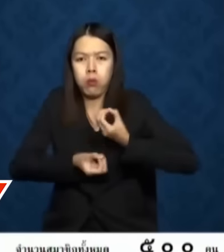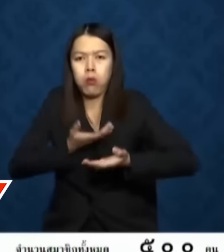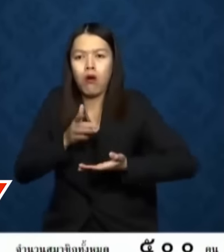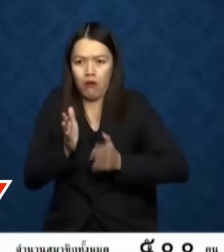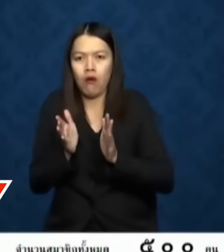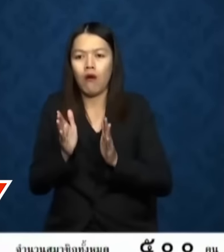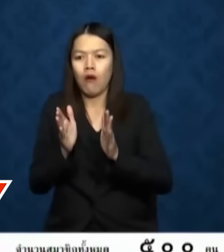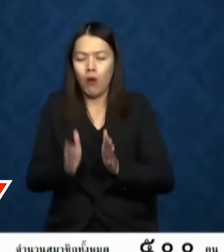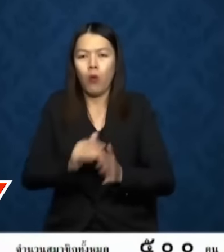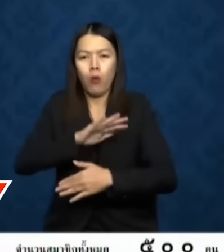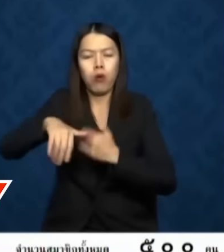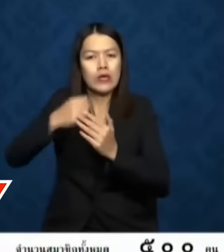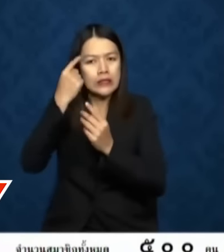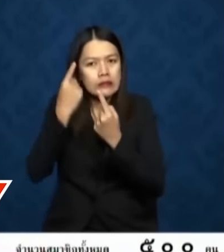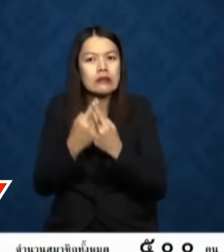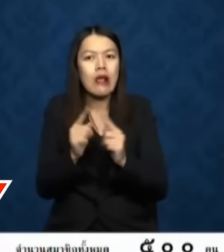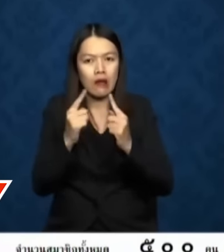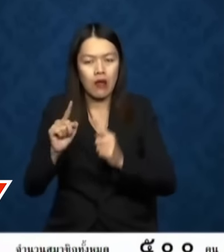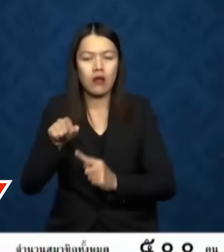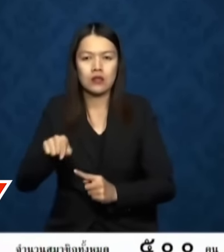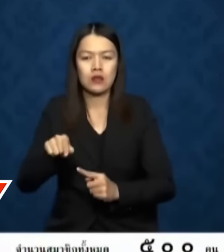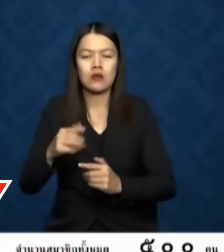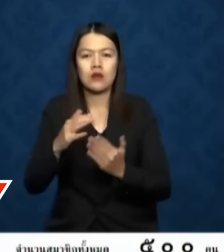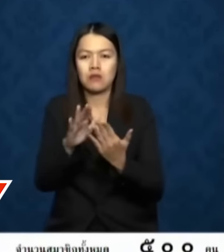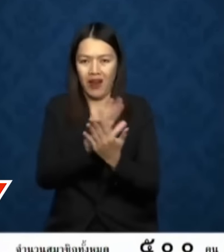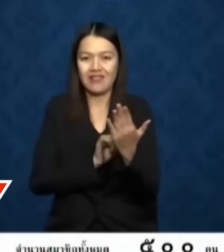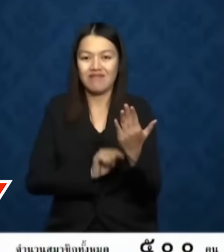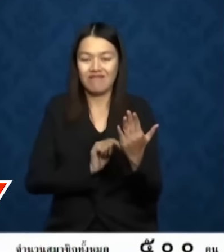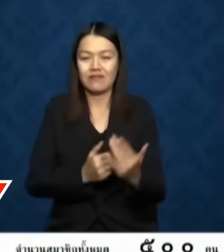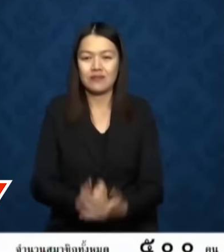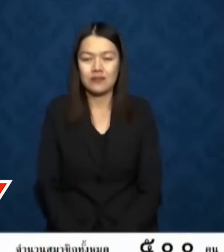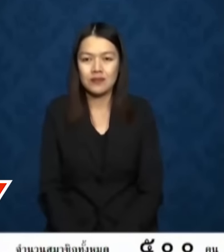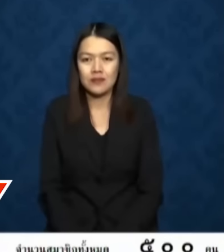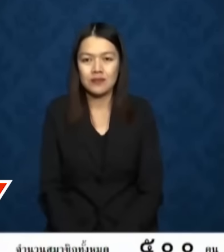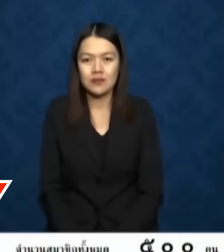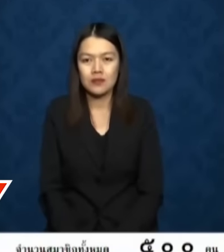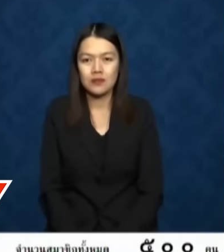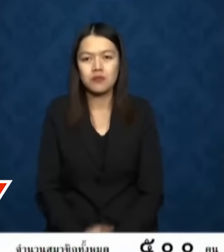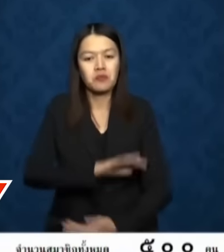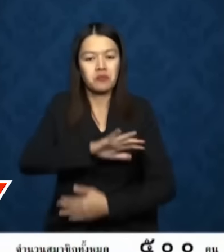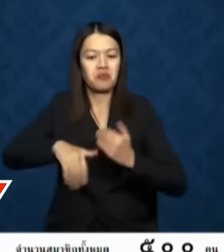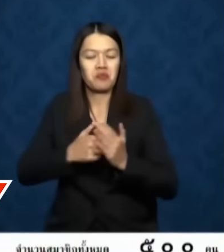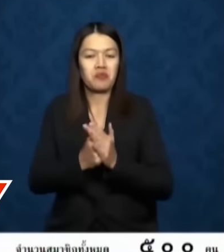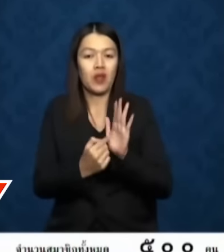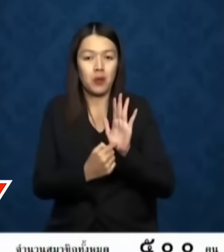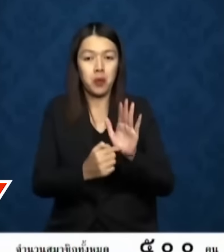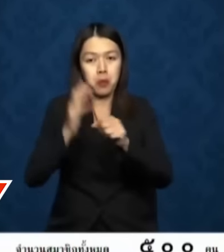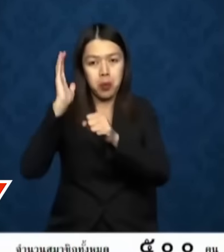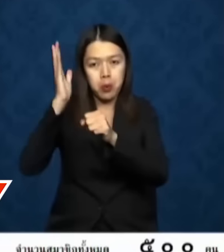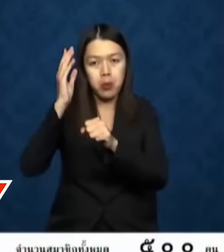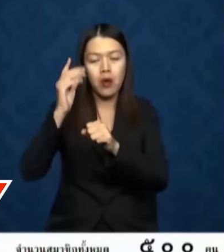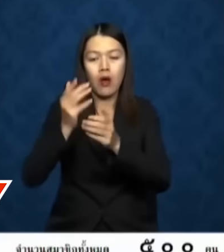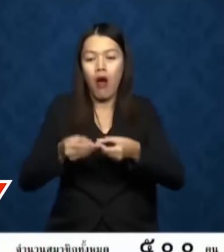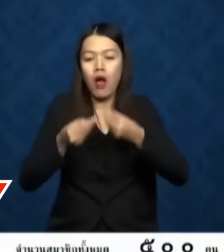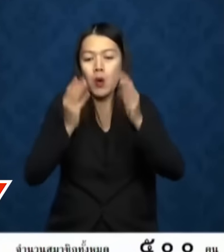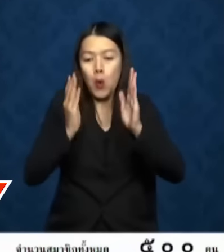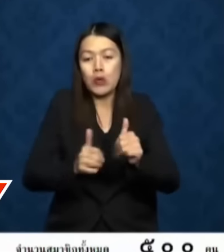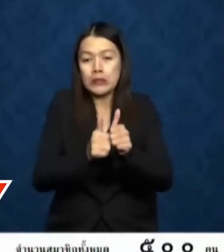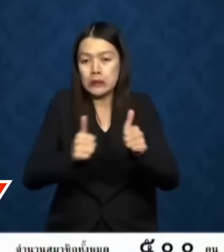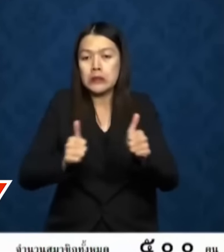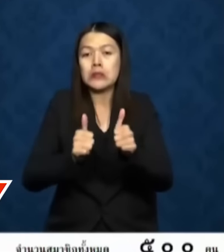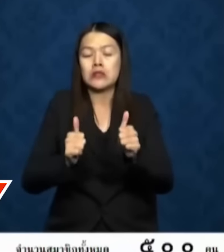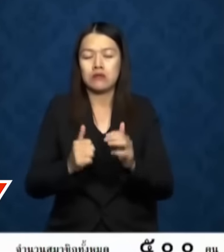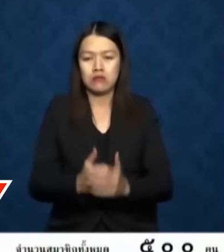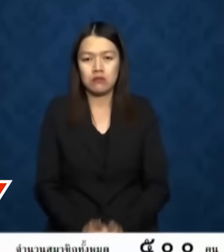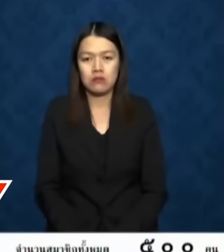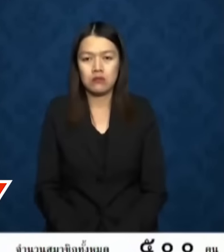ต่างๆที่มีความเห็นที่แตกต่างกันในประเทศนี้ครับและทั้งหมดที่ผมนำเสนอมานั่นคือแนวทางการสร้างพลเมืองที่มีคุณภาพ